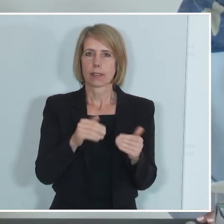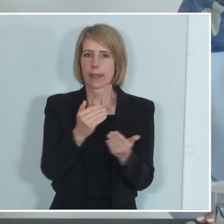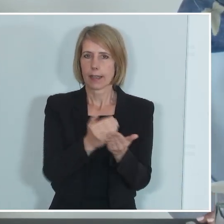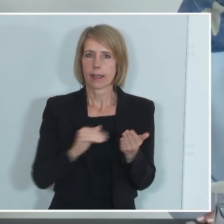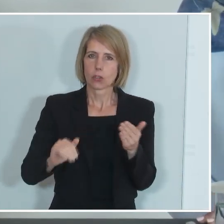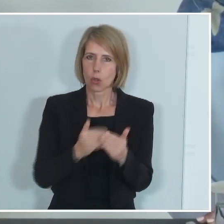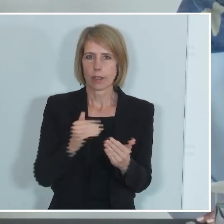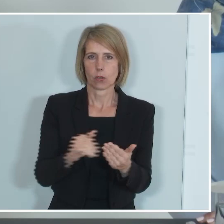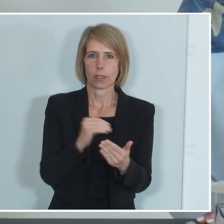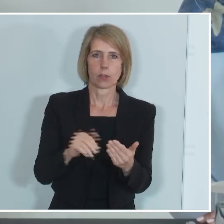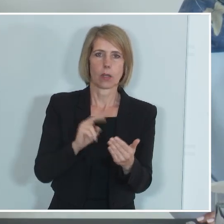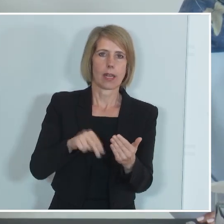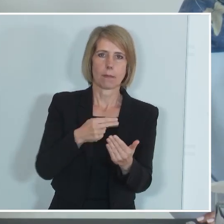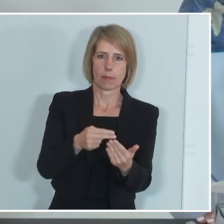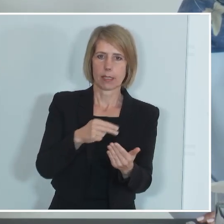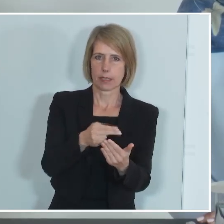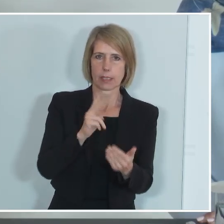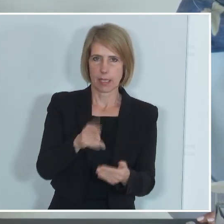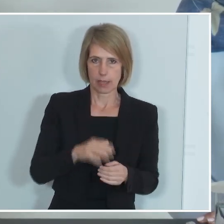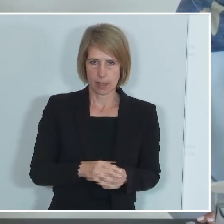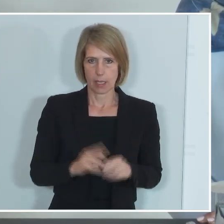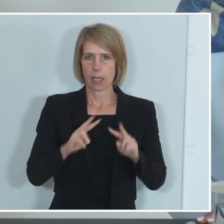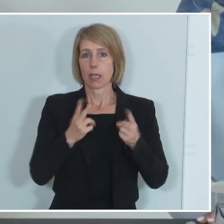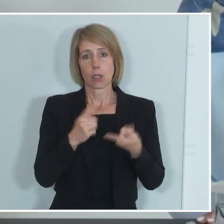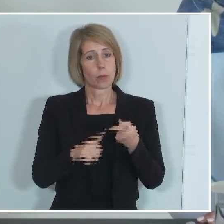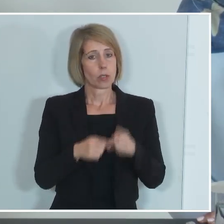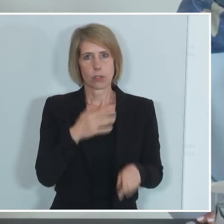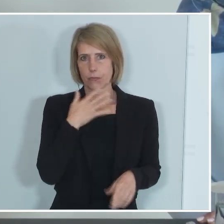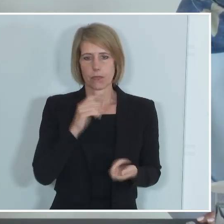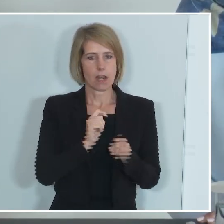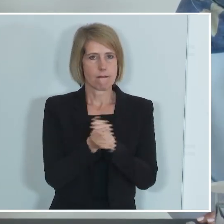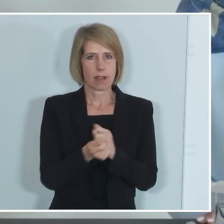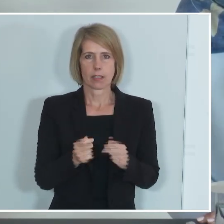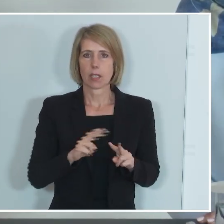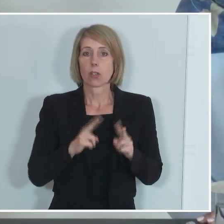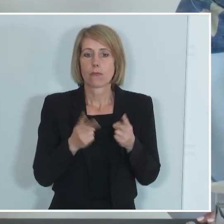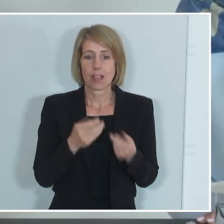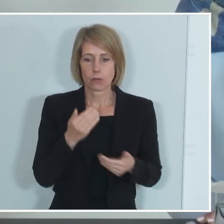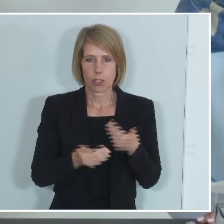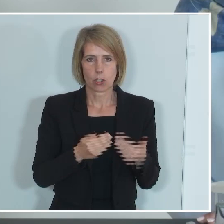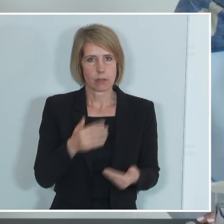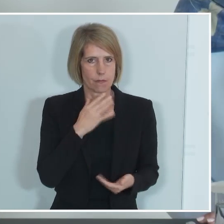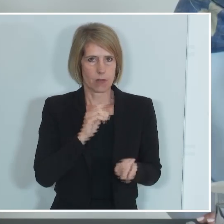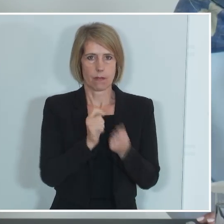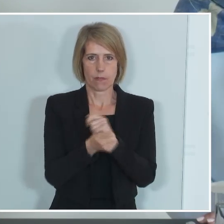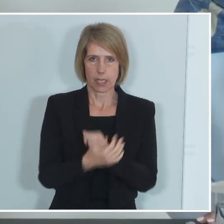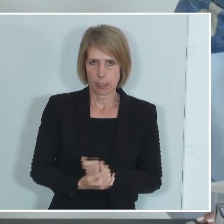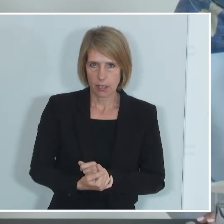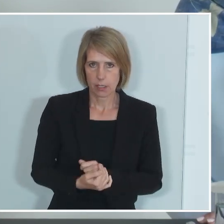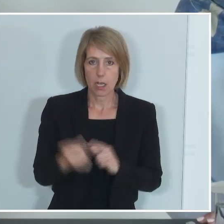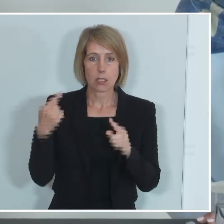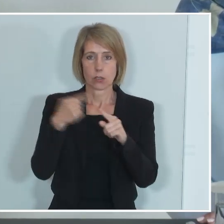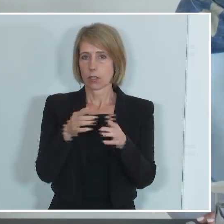an die aktuellen Herausforderungen. Geopolitisch hat sich einiges geändert, weltwirtschaftlich hat sich einiges geändert. Die Ziele bleiben allerdings